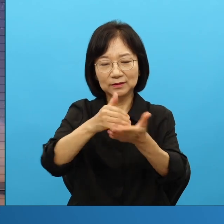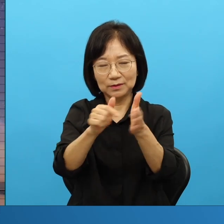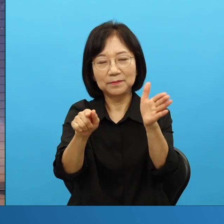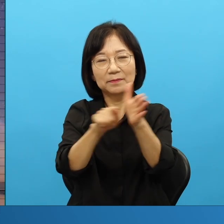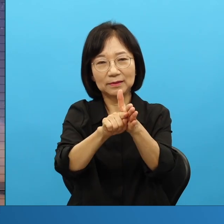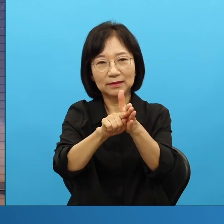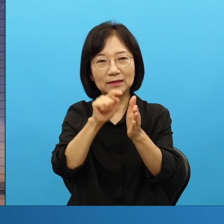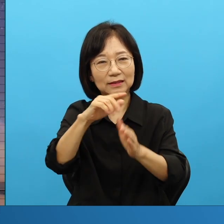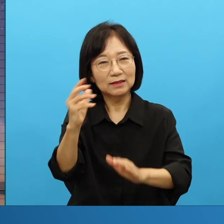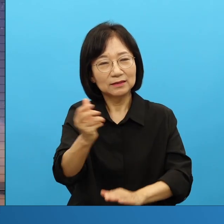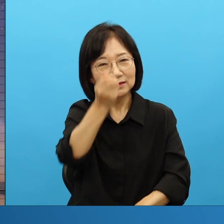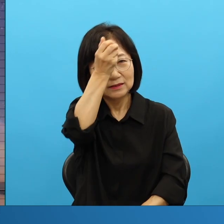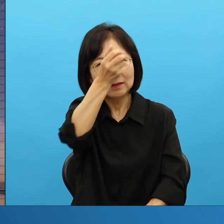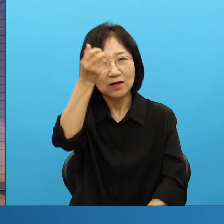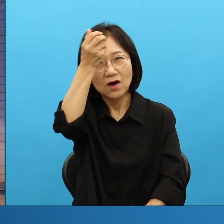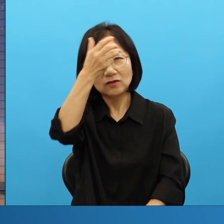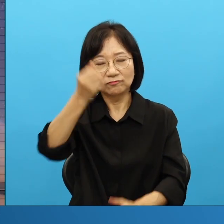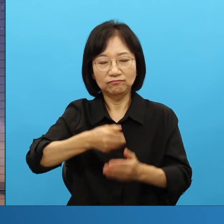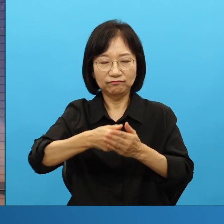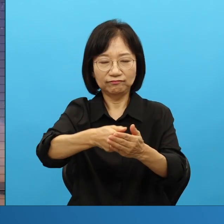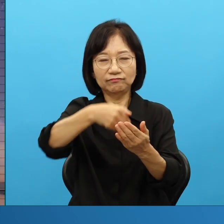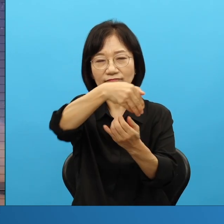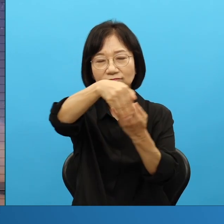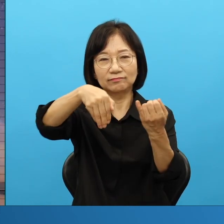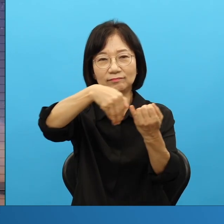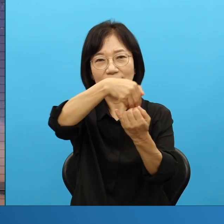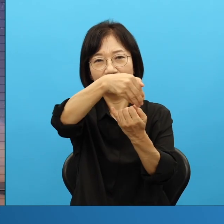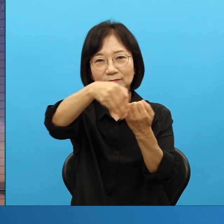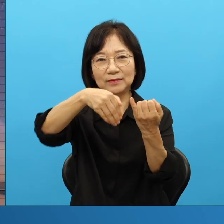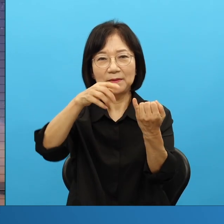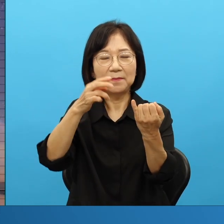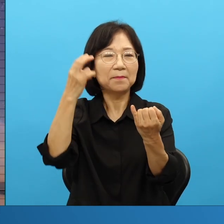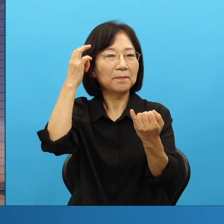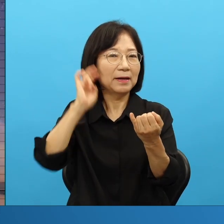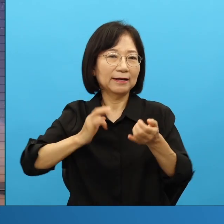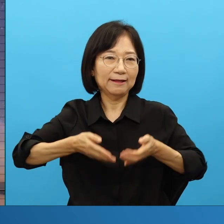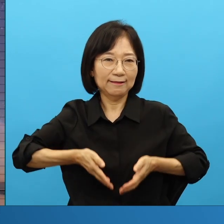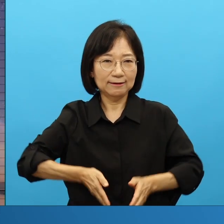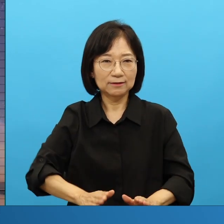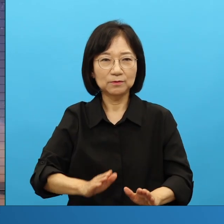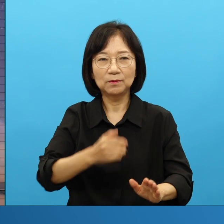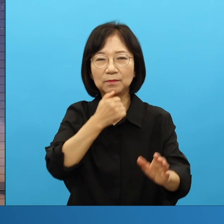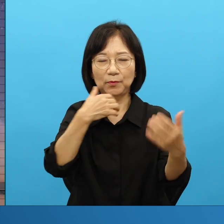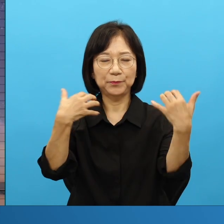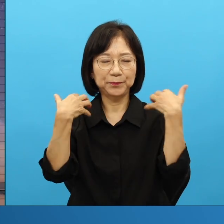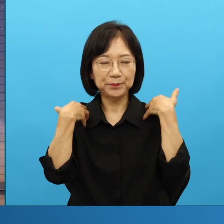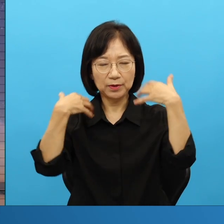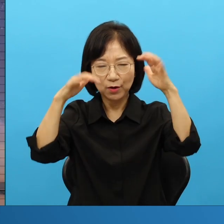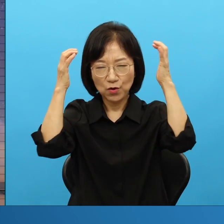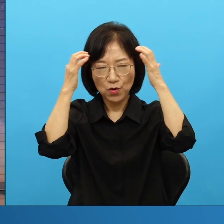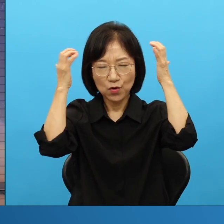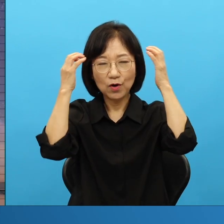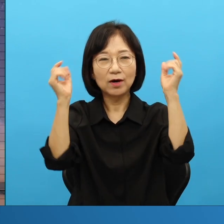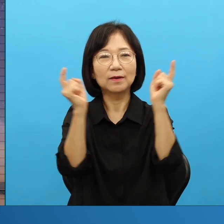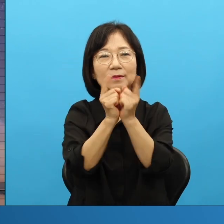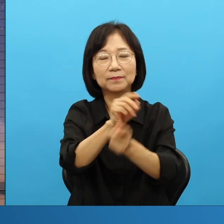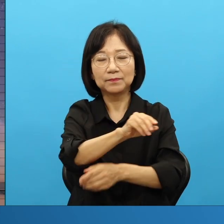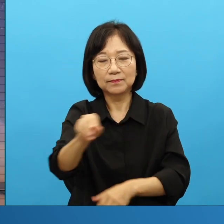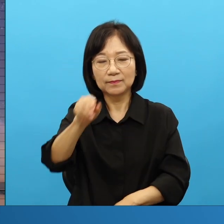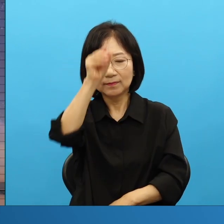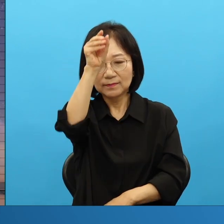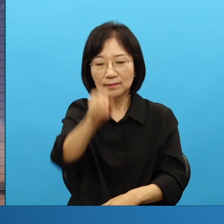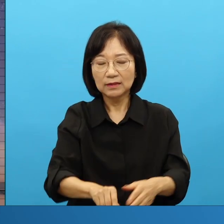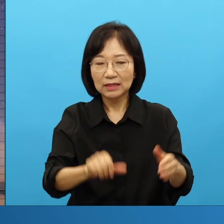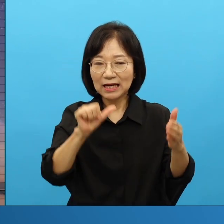그리스도를 믿사오니 이는 성령으로 잉태하사 동정녀 마리아에게 나시고 본디오 빌라도에게